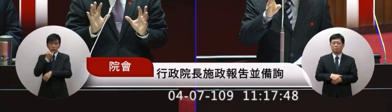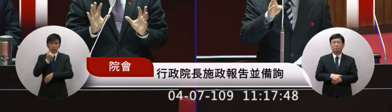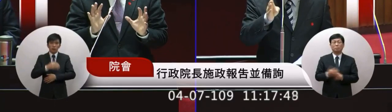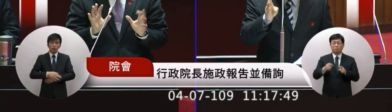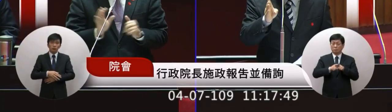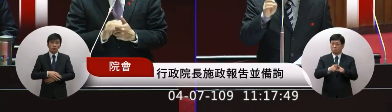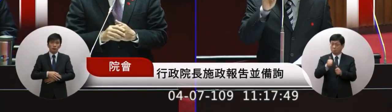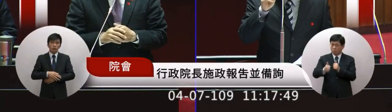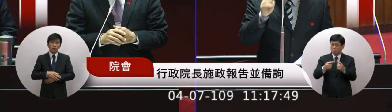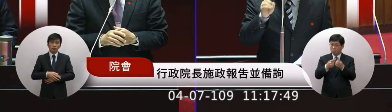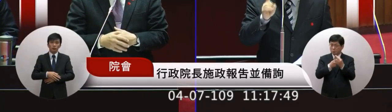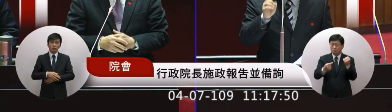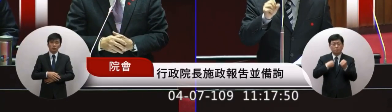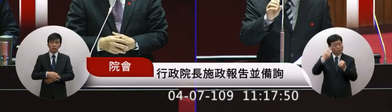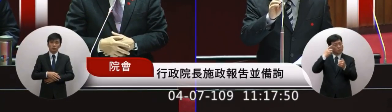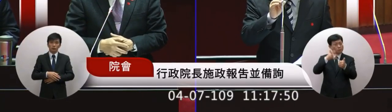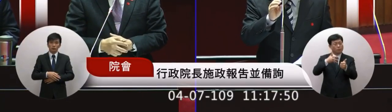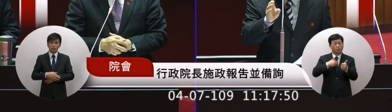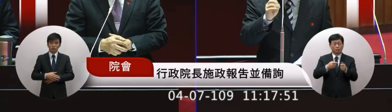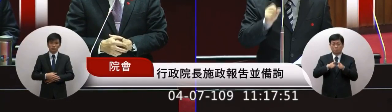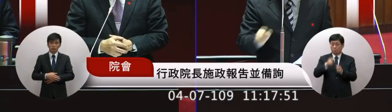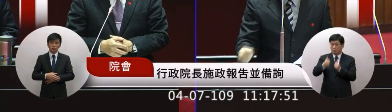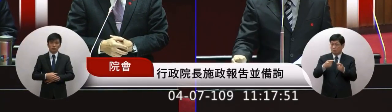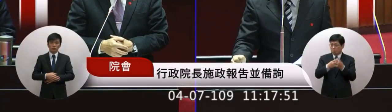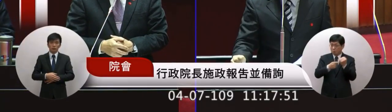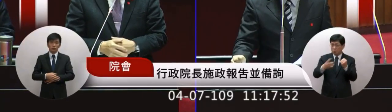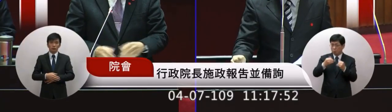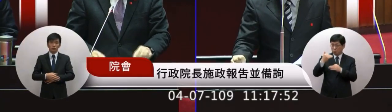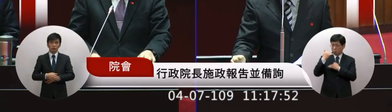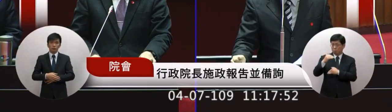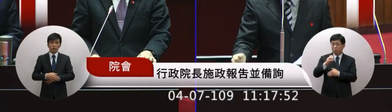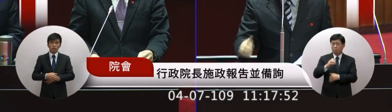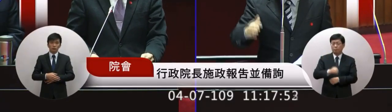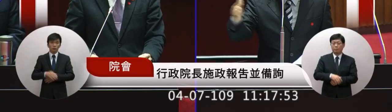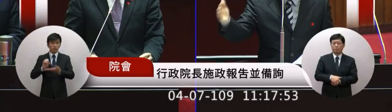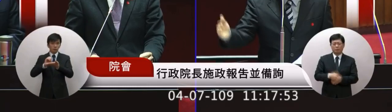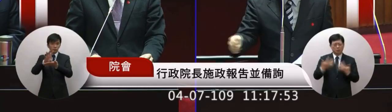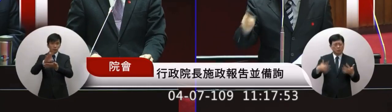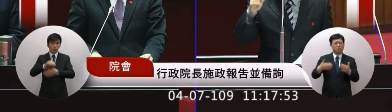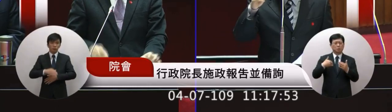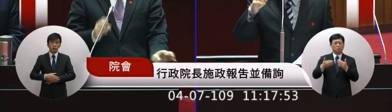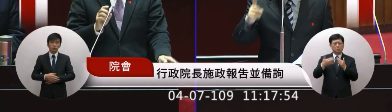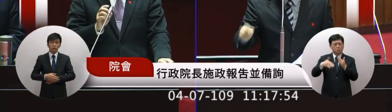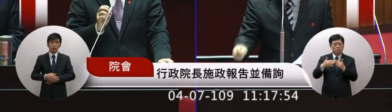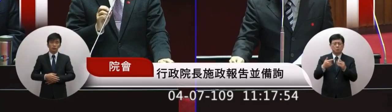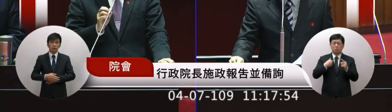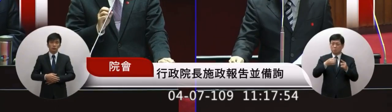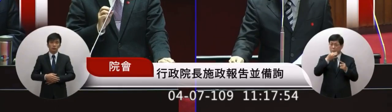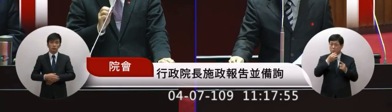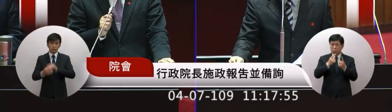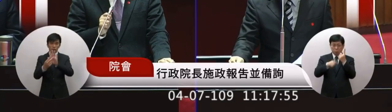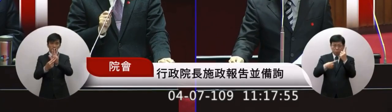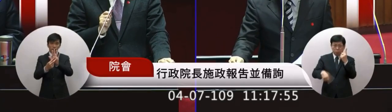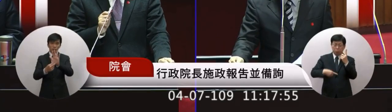学校 陪考人数，我先问一个陪考人数这边有没有具体的一个限制？ 跟委员报告， 因为很多学校说，也许就限制